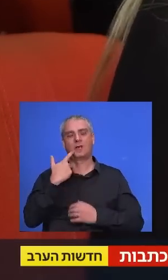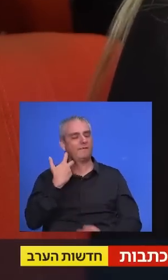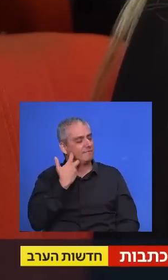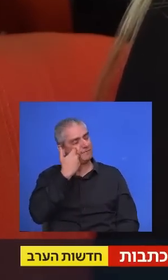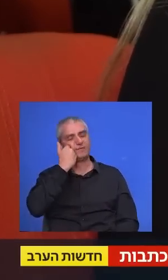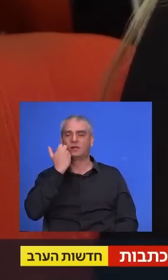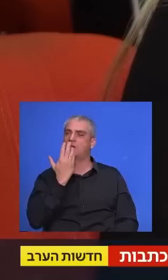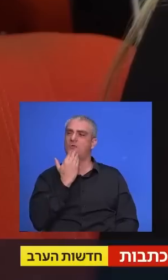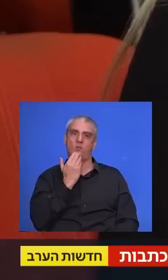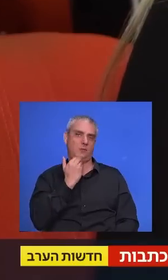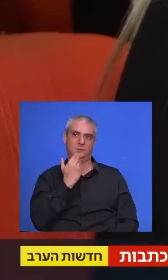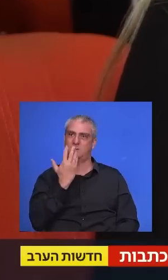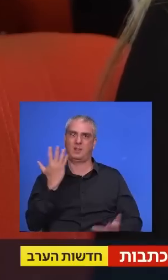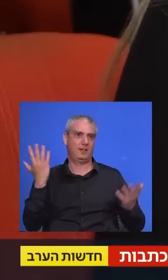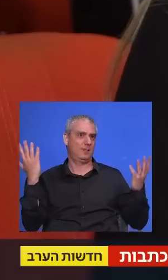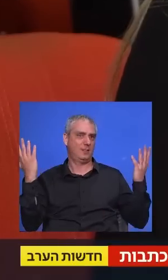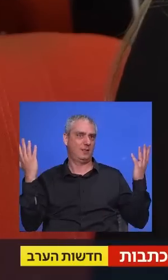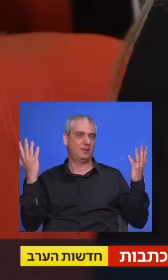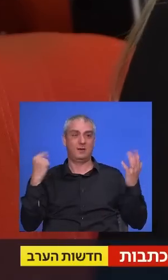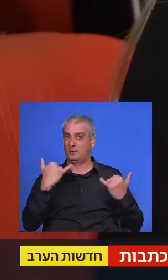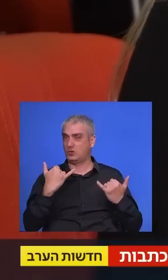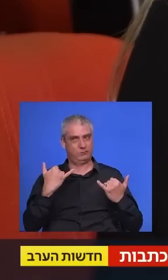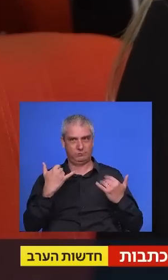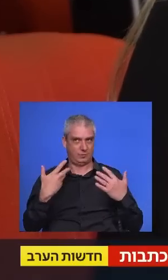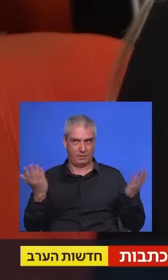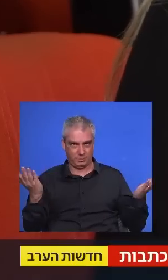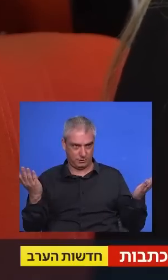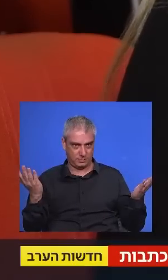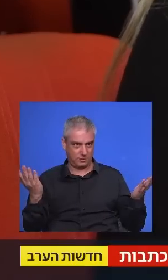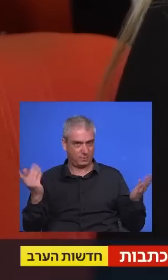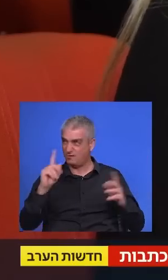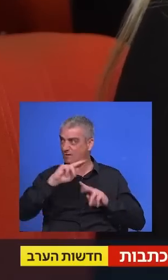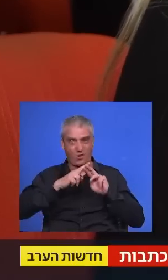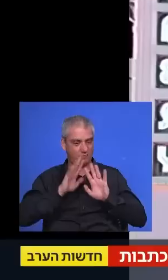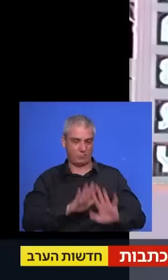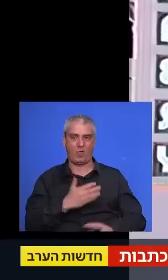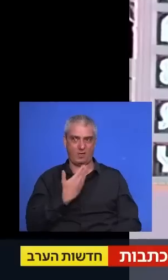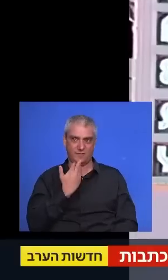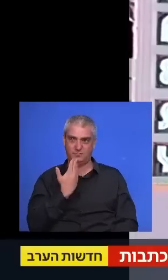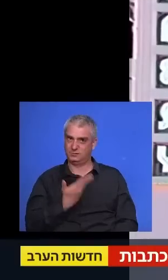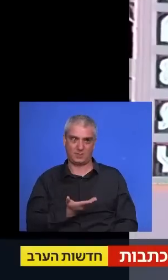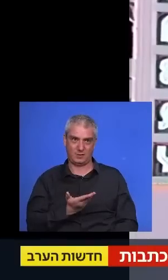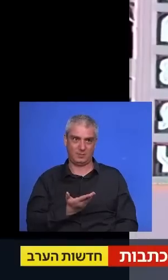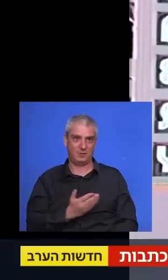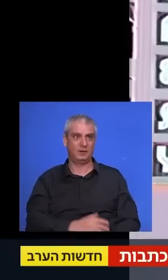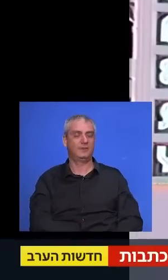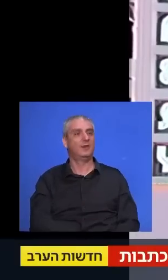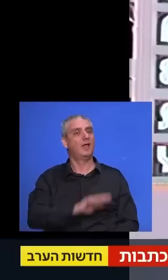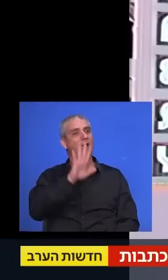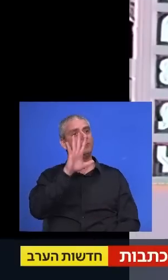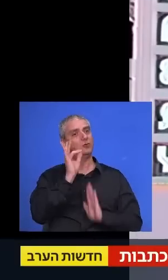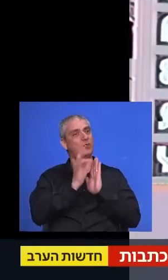כל כך פרגנו לישראל, מה שהיום לא קיים. לא אוהבים אותנו בעולם. 5 points